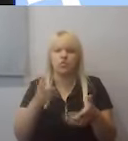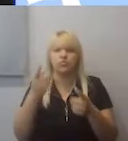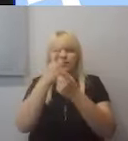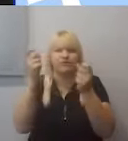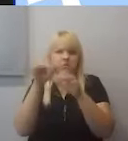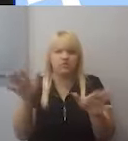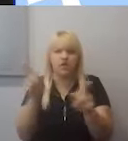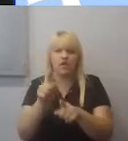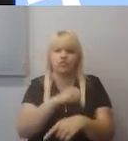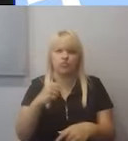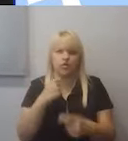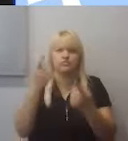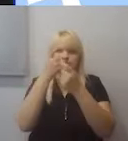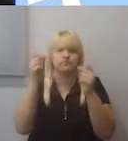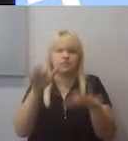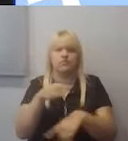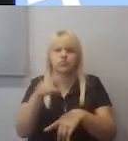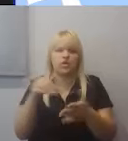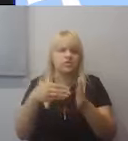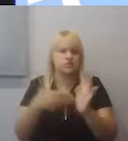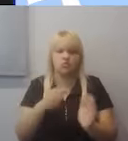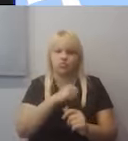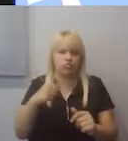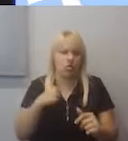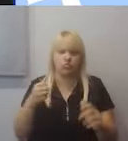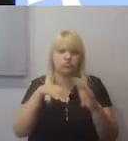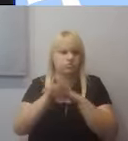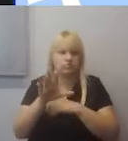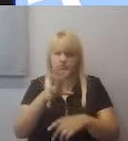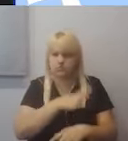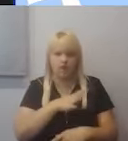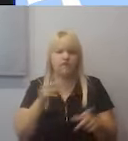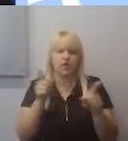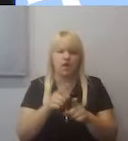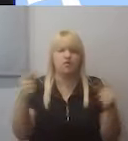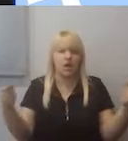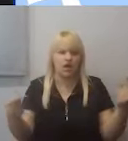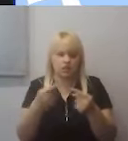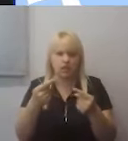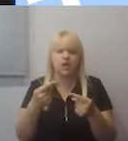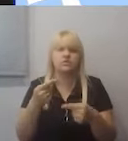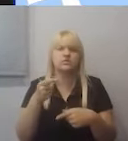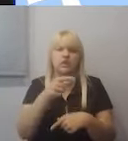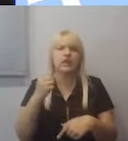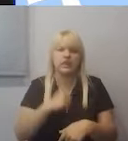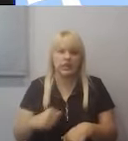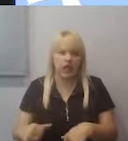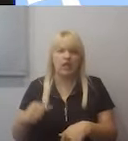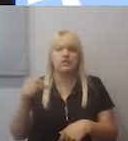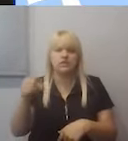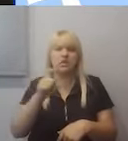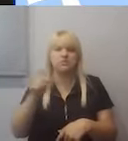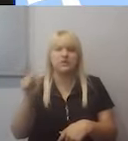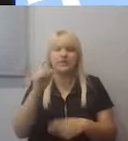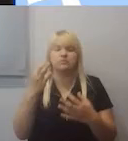šādas situācija ka piemēram viņi nevar evokuēties paši lai tad attiecīgi arī tad dienesti kuri tanī brīdī ir pieejami kuri